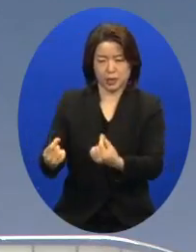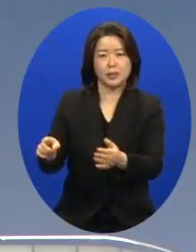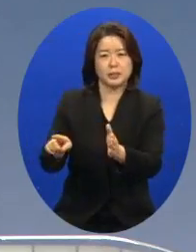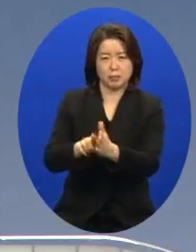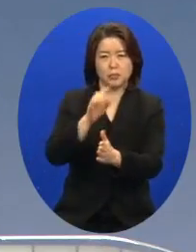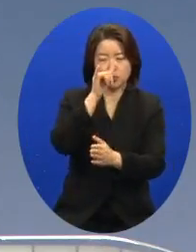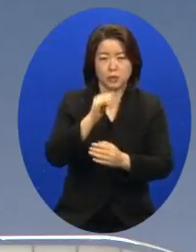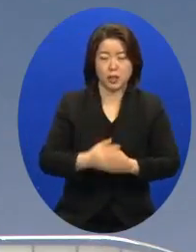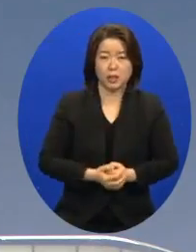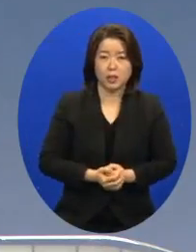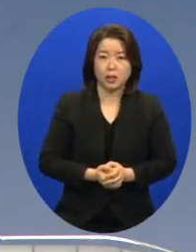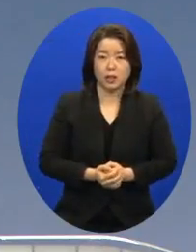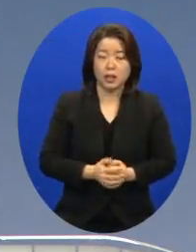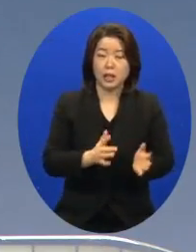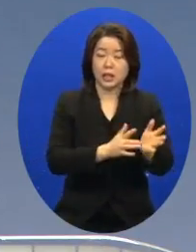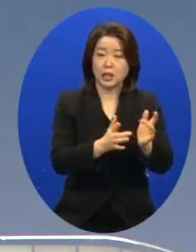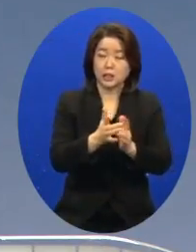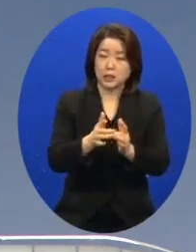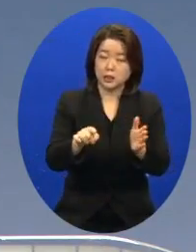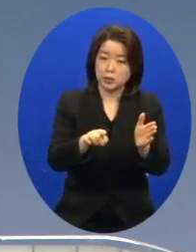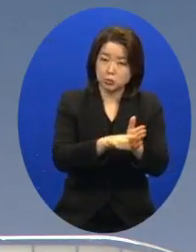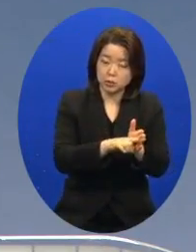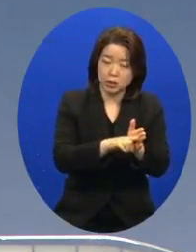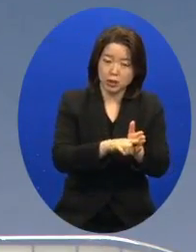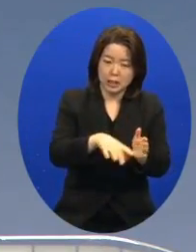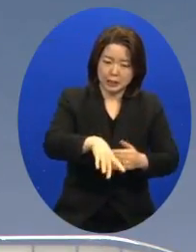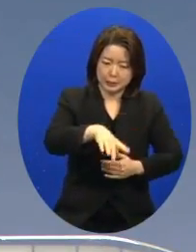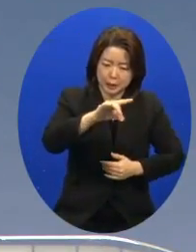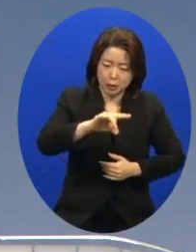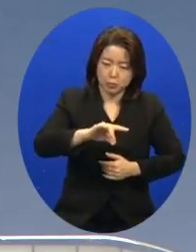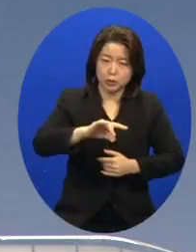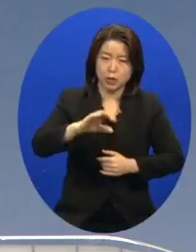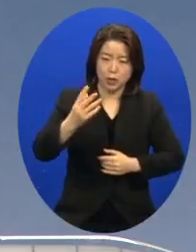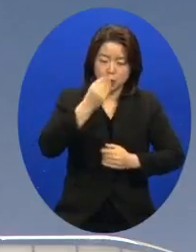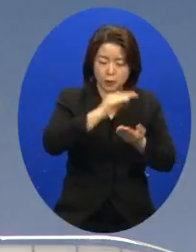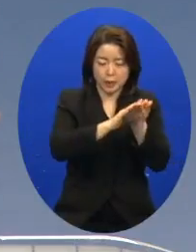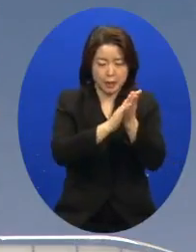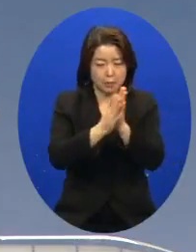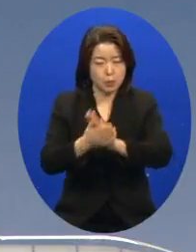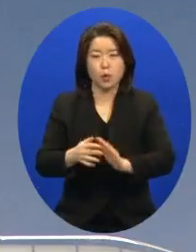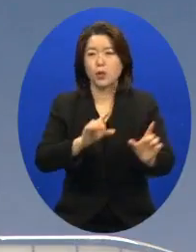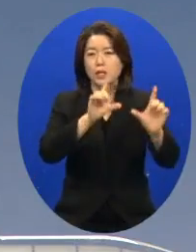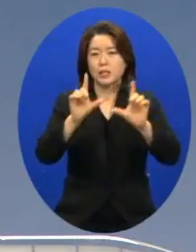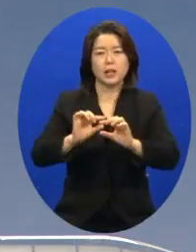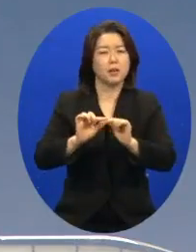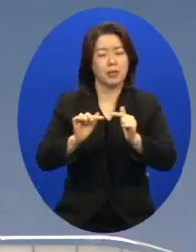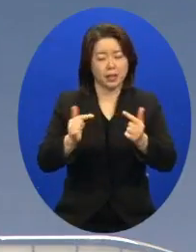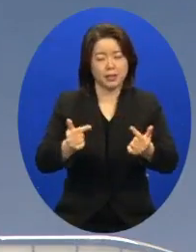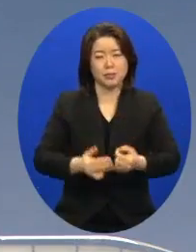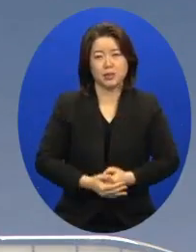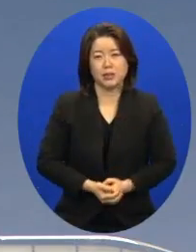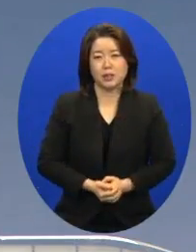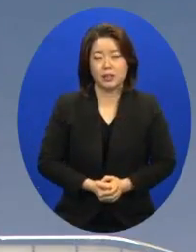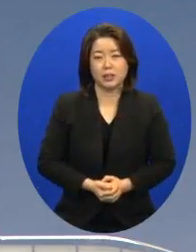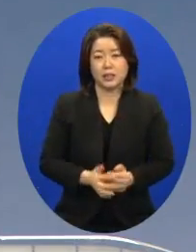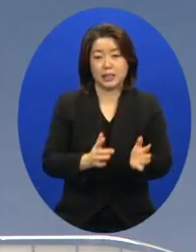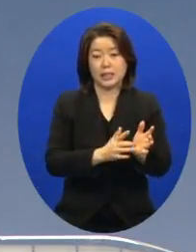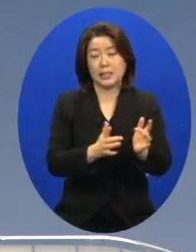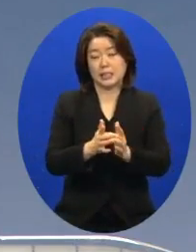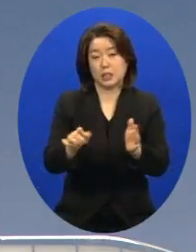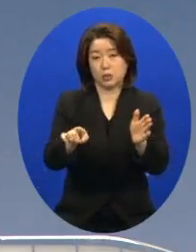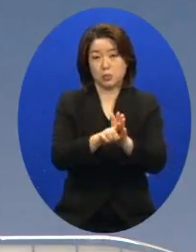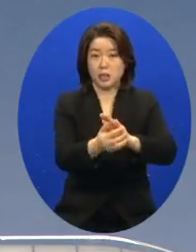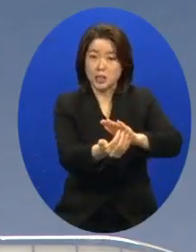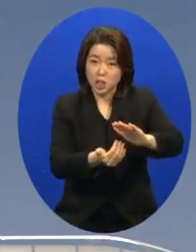믿었다고 처음부터 다 온전히 성화 된 삶을 사는 것은 아니라는 거죠 예수 믿기 전에